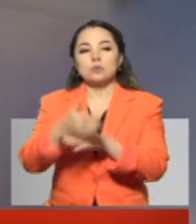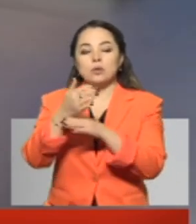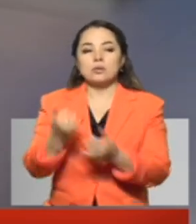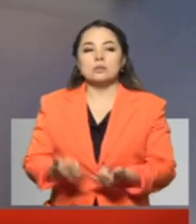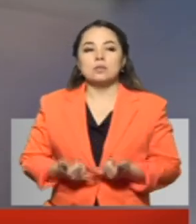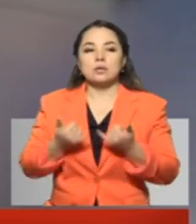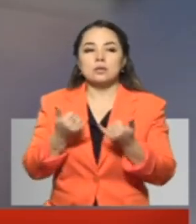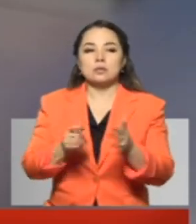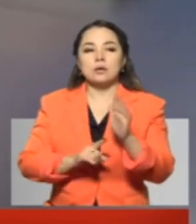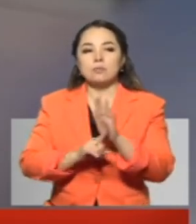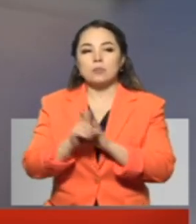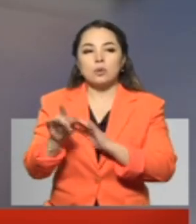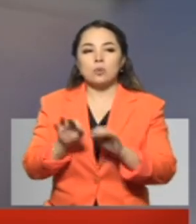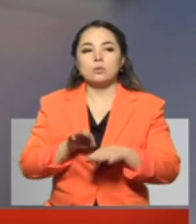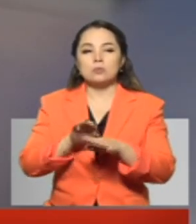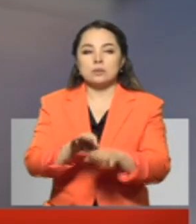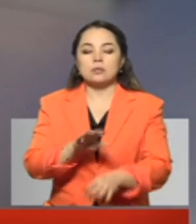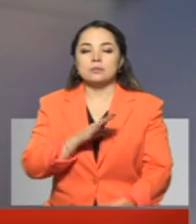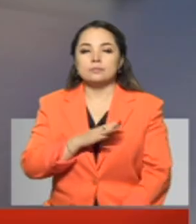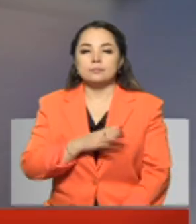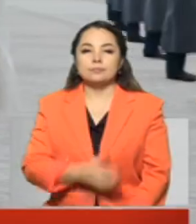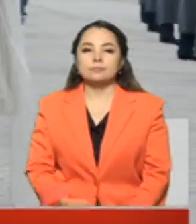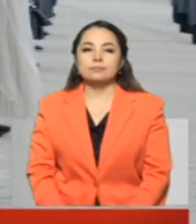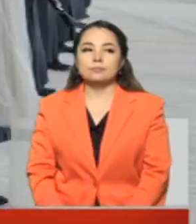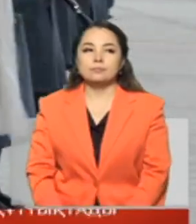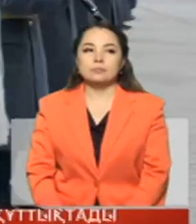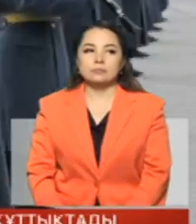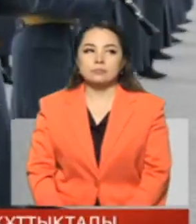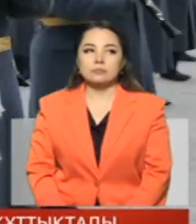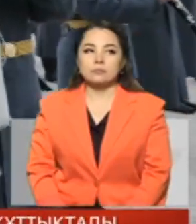түрде көтеру рәсімі өтті.